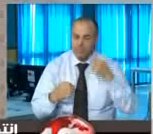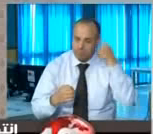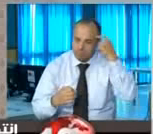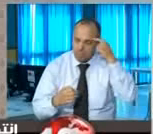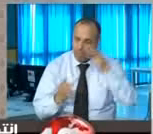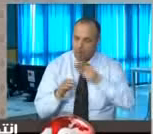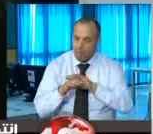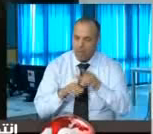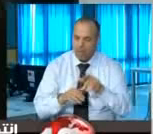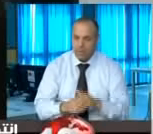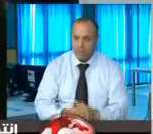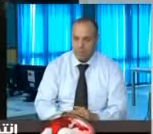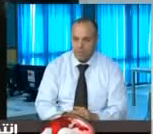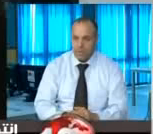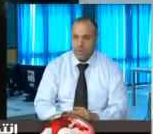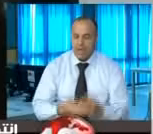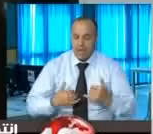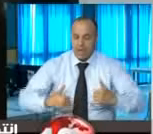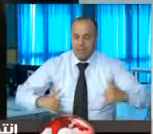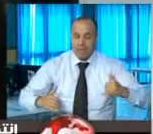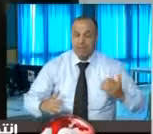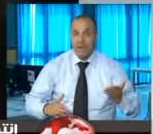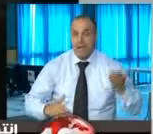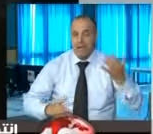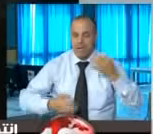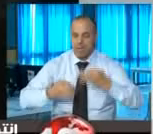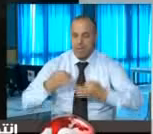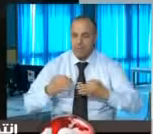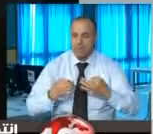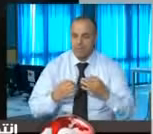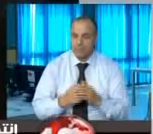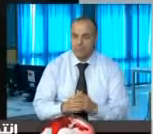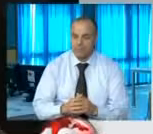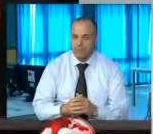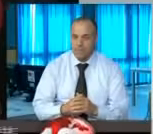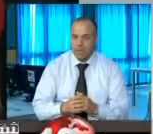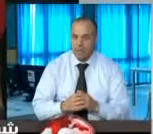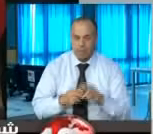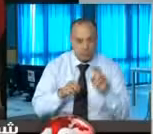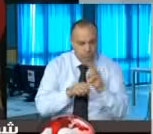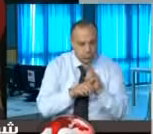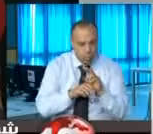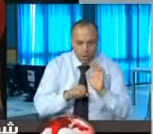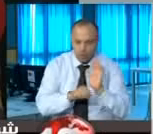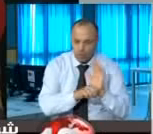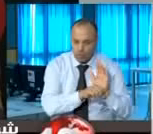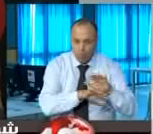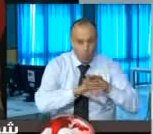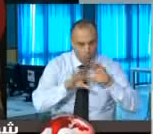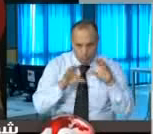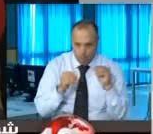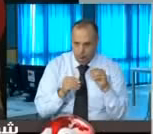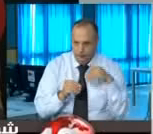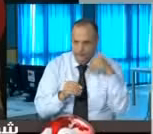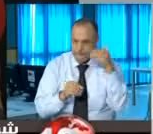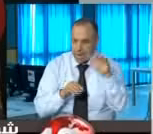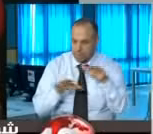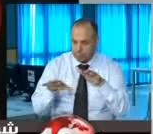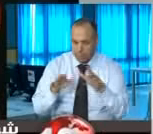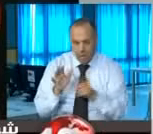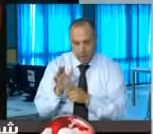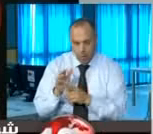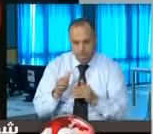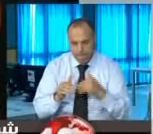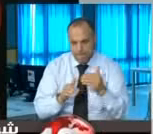هذا الأمر. المجلس الأعلى للقضاء معاينة الشهور، ثم بعد هذا هناك بعض الإجراءات